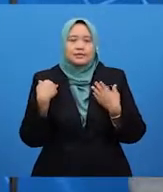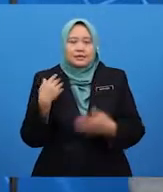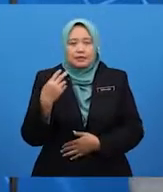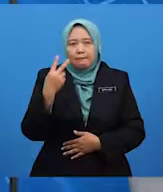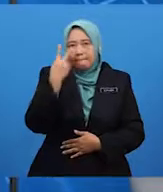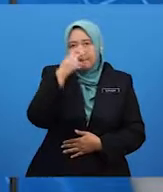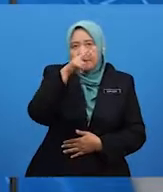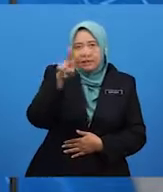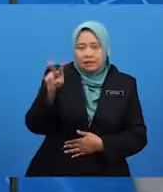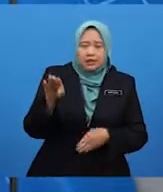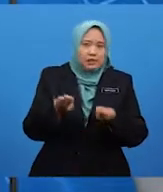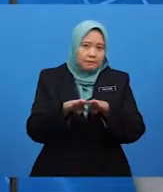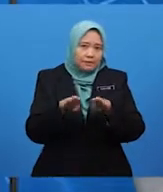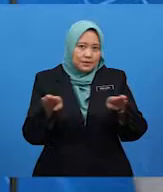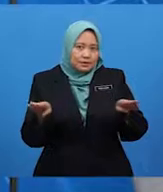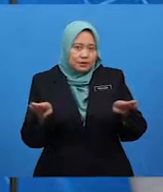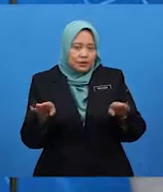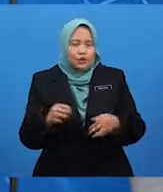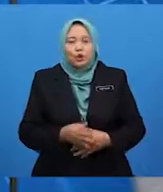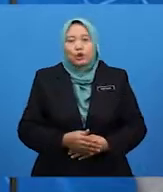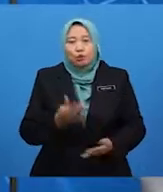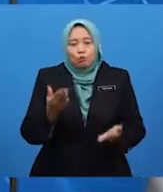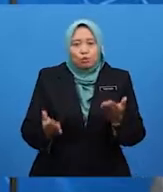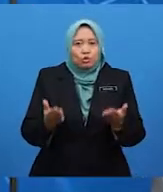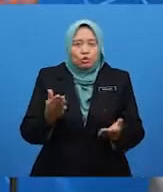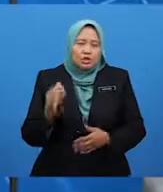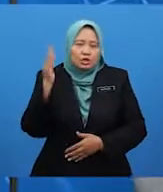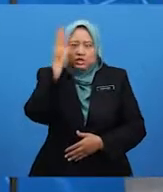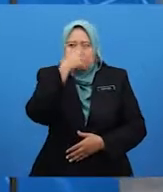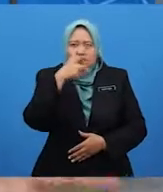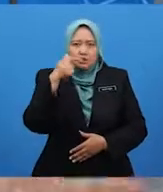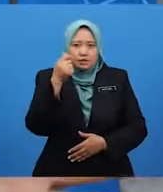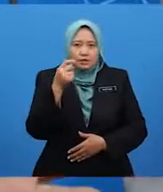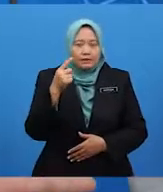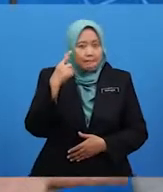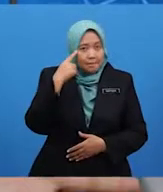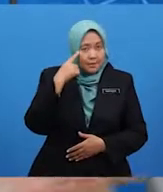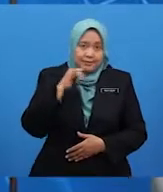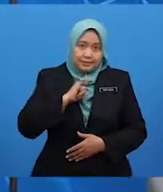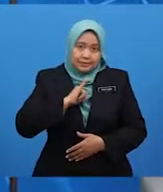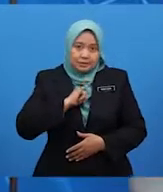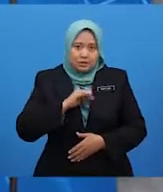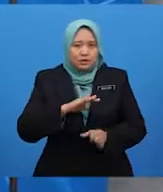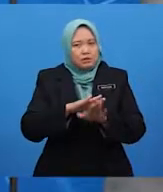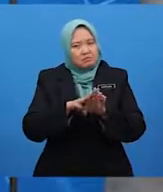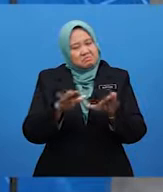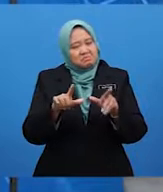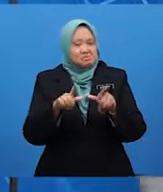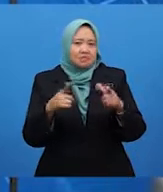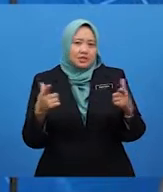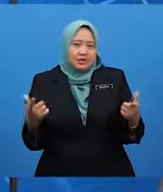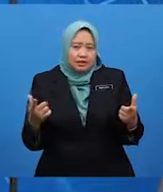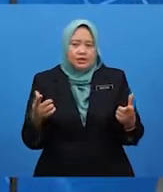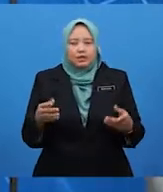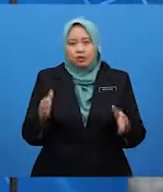Cantik betul di mata kita, tak semestinya cantik di mata orang lain. Betul, jika setuju. Cikgu Don suka warna pastel sebagai contoh, saya pula